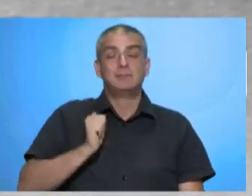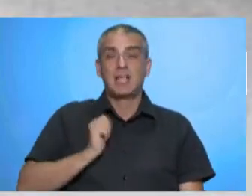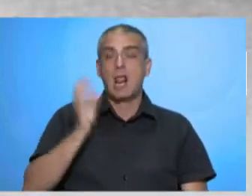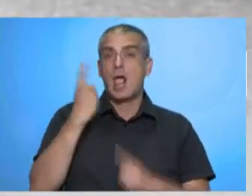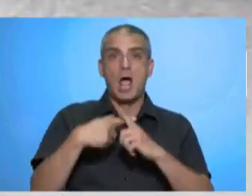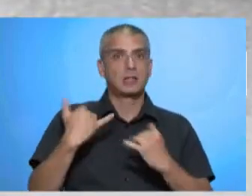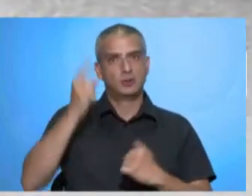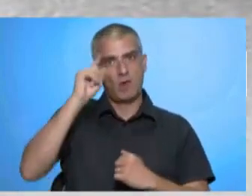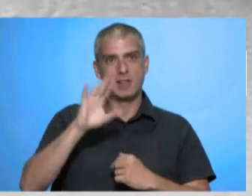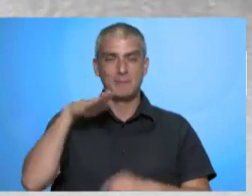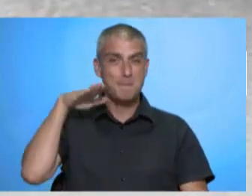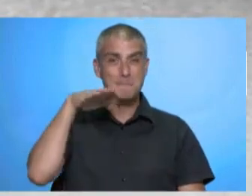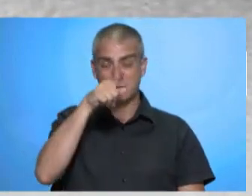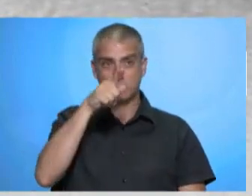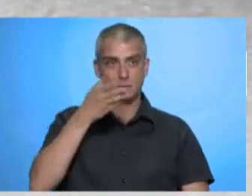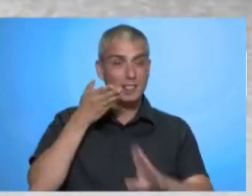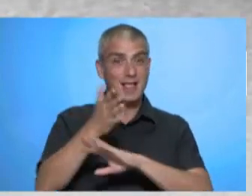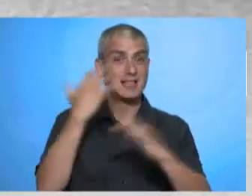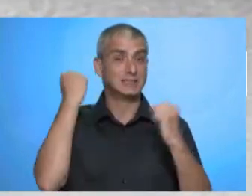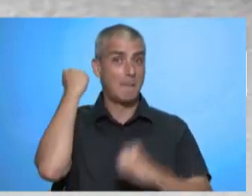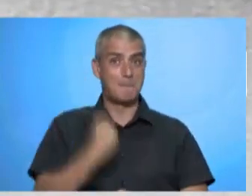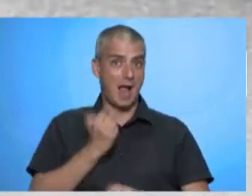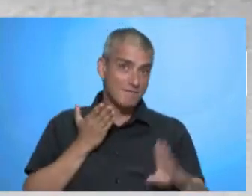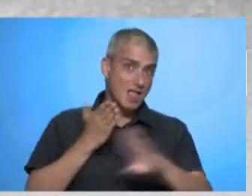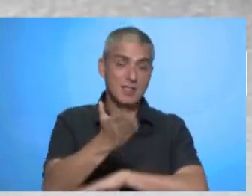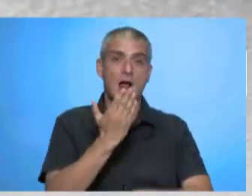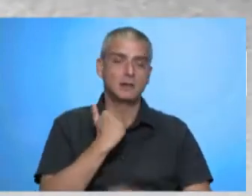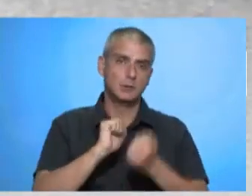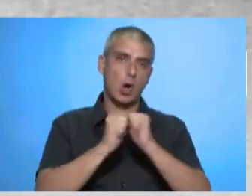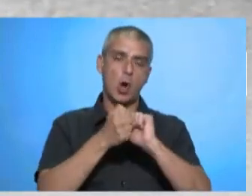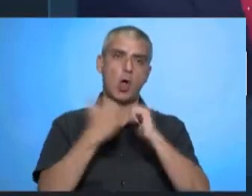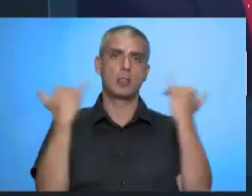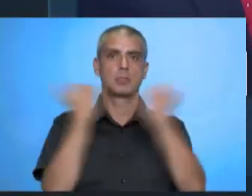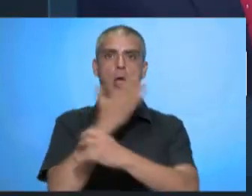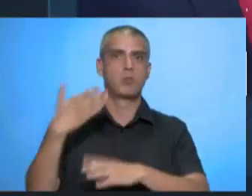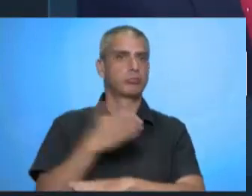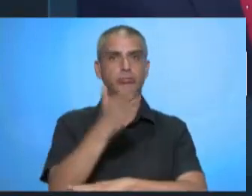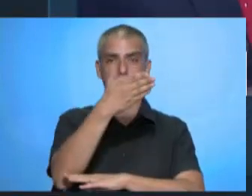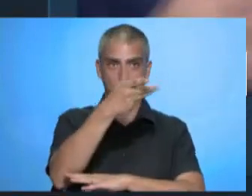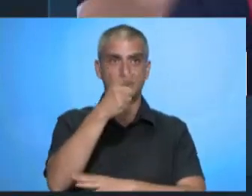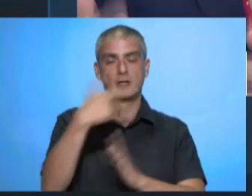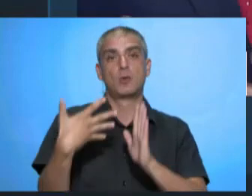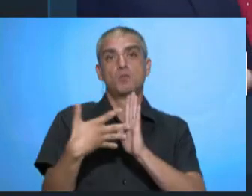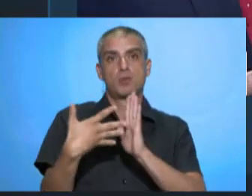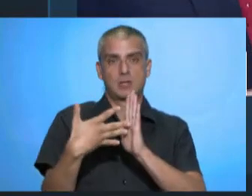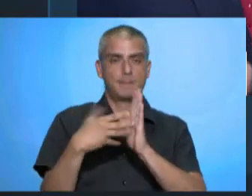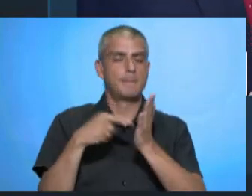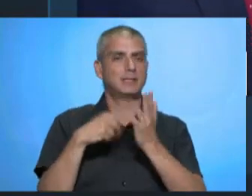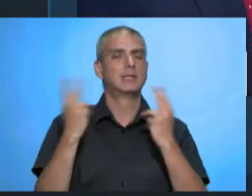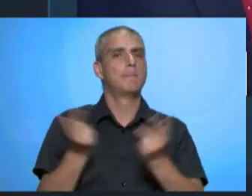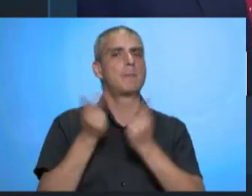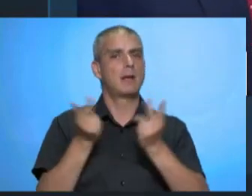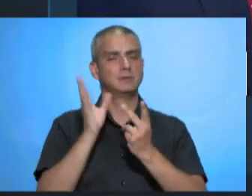לא יודעים האם המלאט הזה חדר בכוונה לשטח ישראל או שאולי טעה בדרך. זה נבדק, לכן מחפשים גם